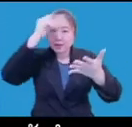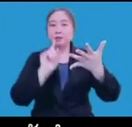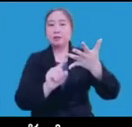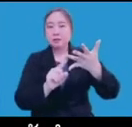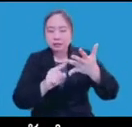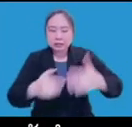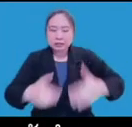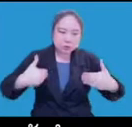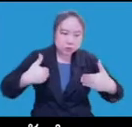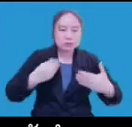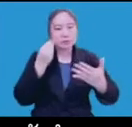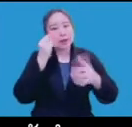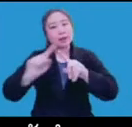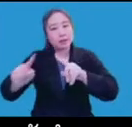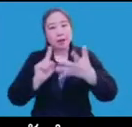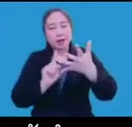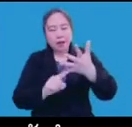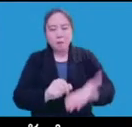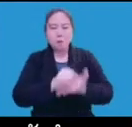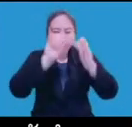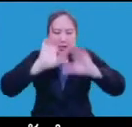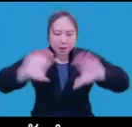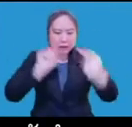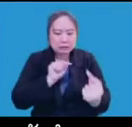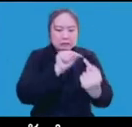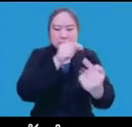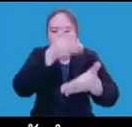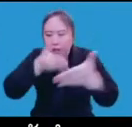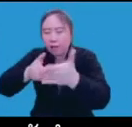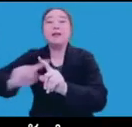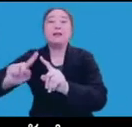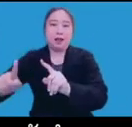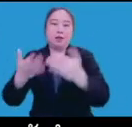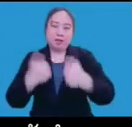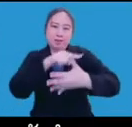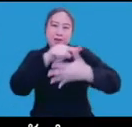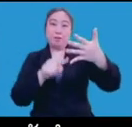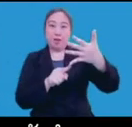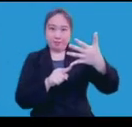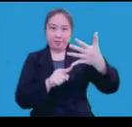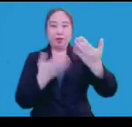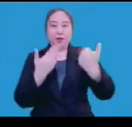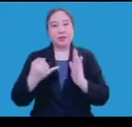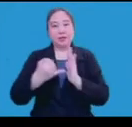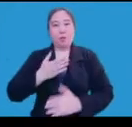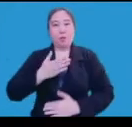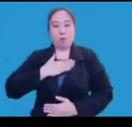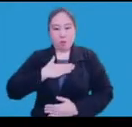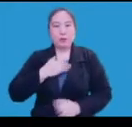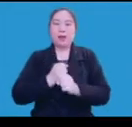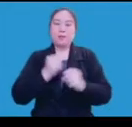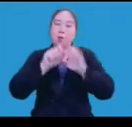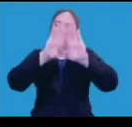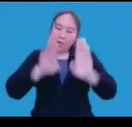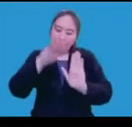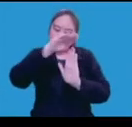เป็นเรื่องของความเป็นอยู่เป็นเรื่องของการเข้าถึงบริการของรัฐเพราะฉะนั้นก็จะเป็นรายมิติ5มิติทางจังหวัดเนี่ยก็ออก